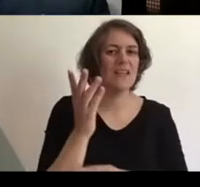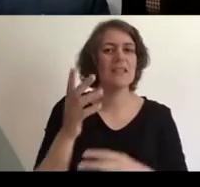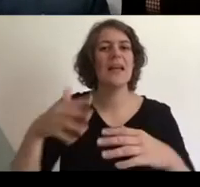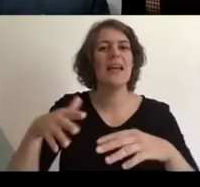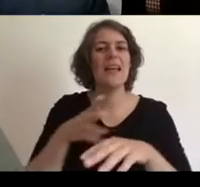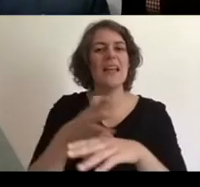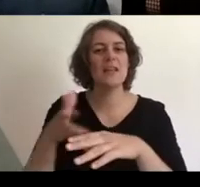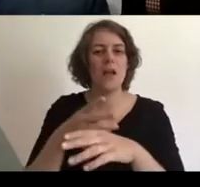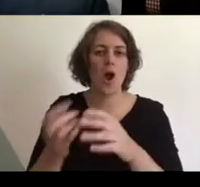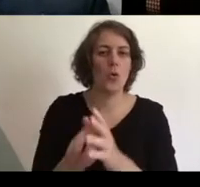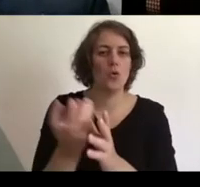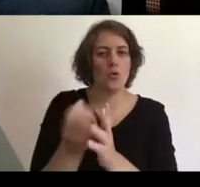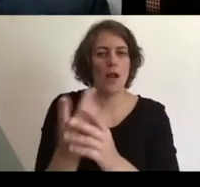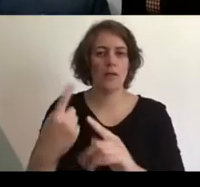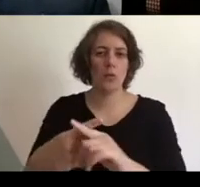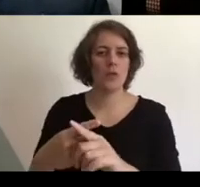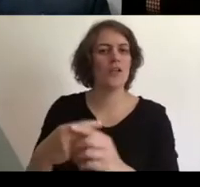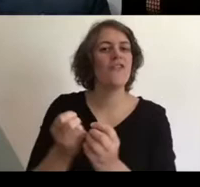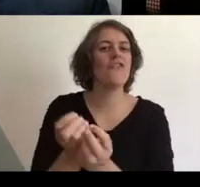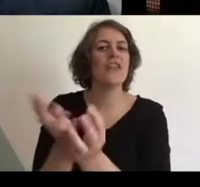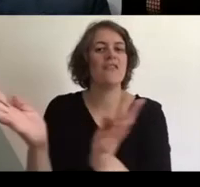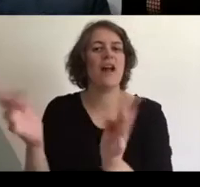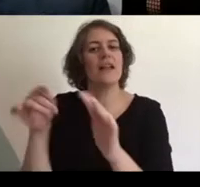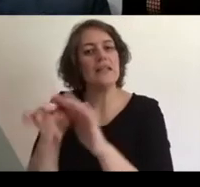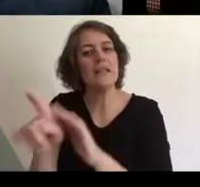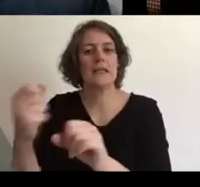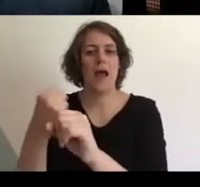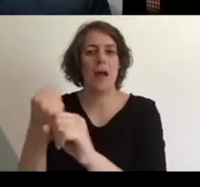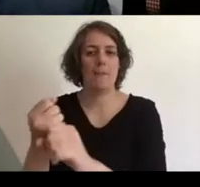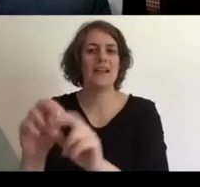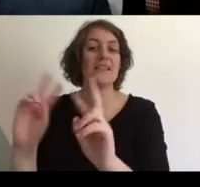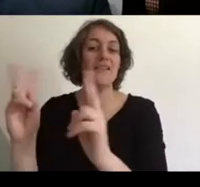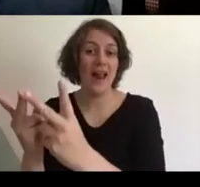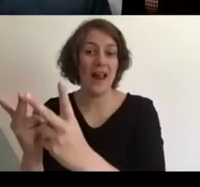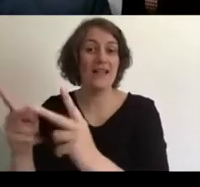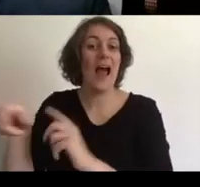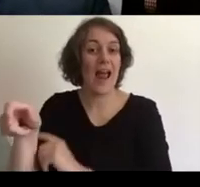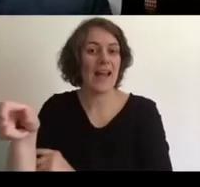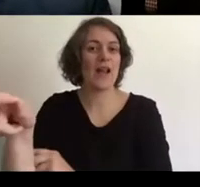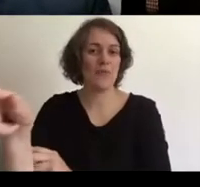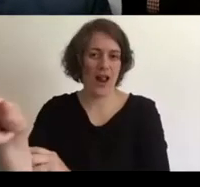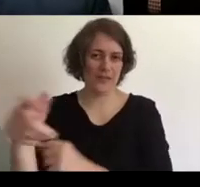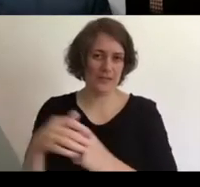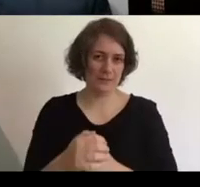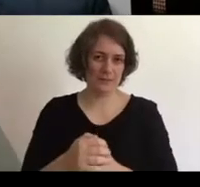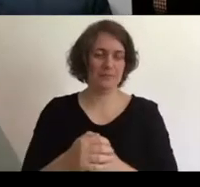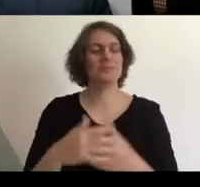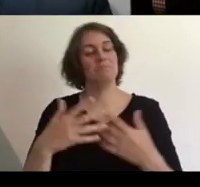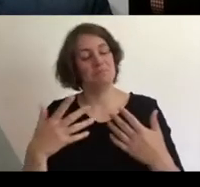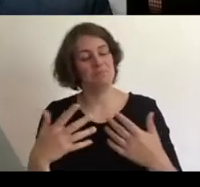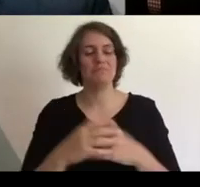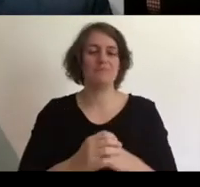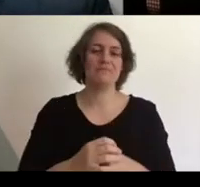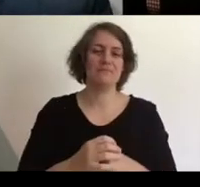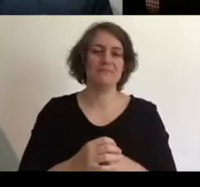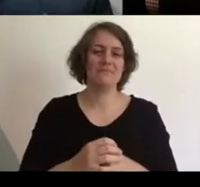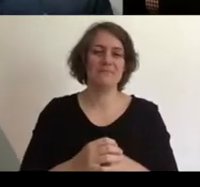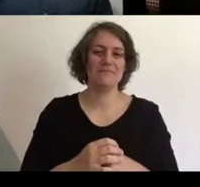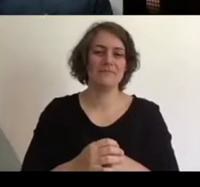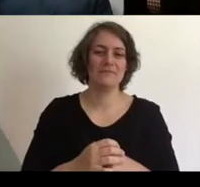und Vielfalt in der Arbeitswelt Rheinland-Pfalz. Also es geht tatsächlich auch